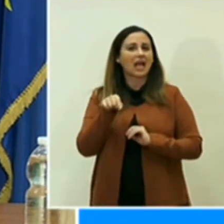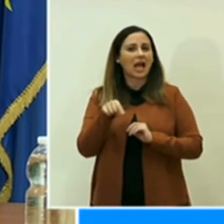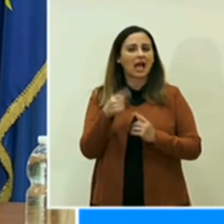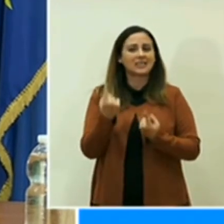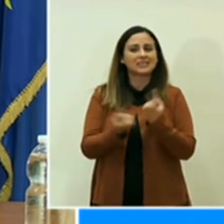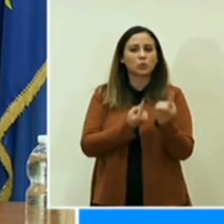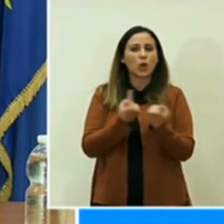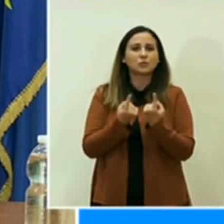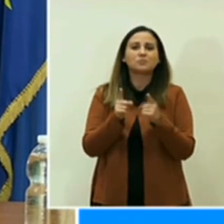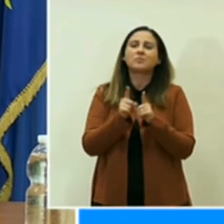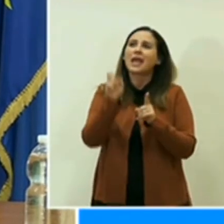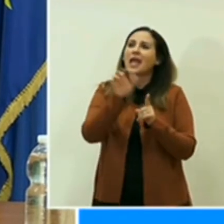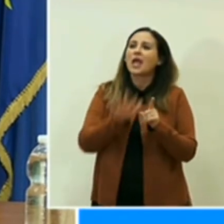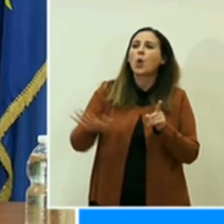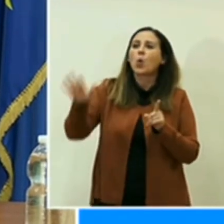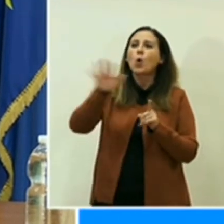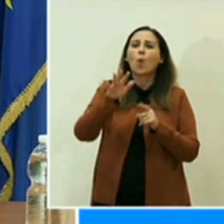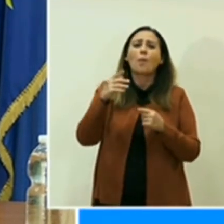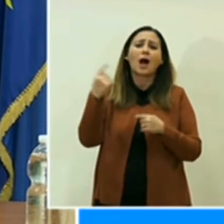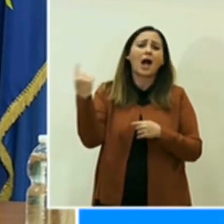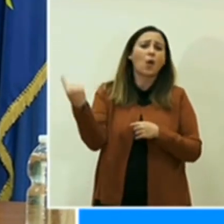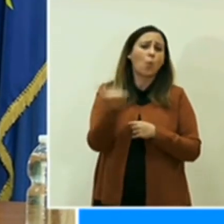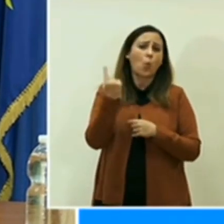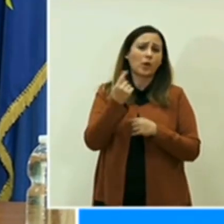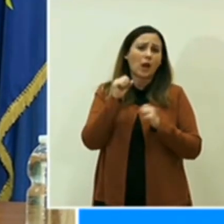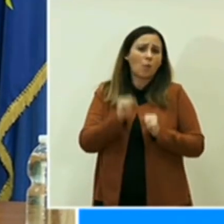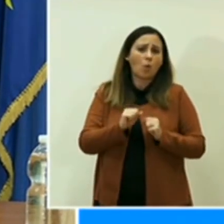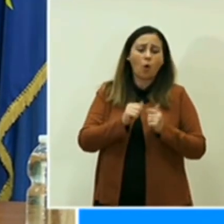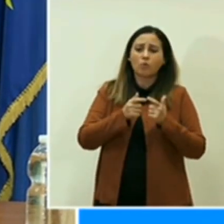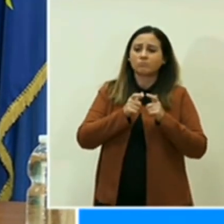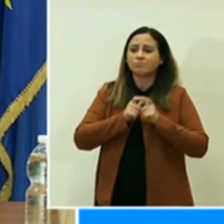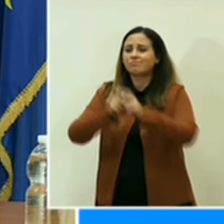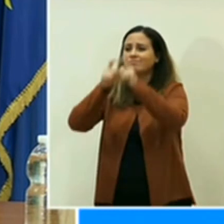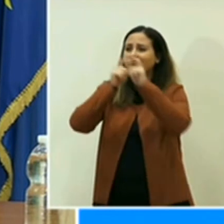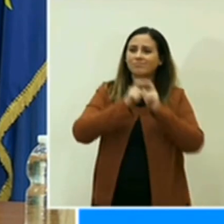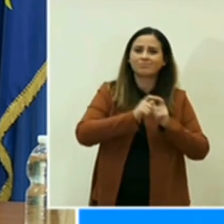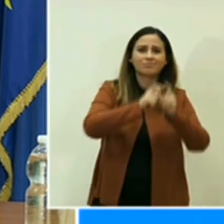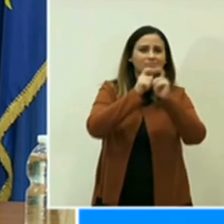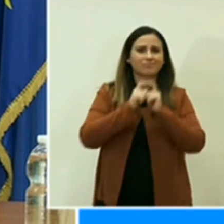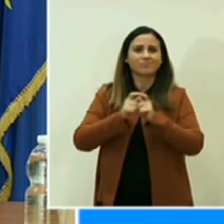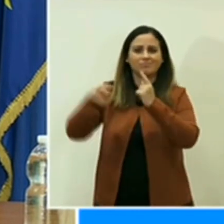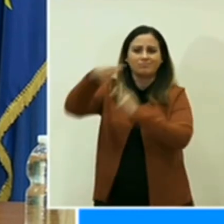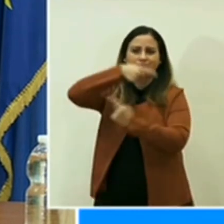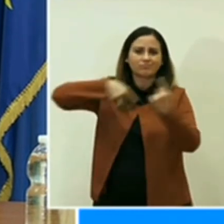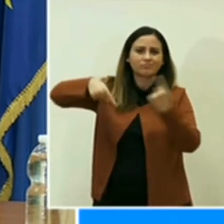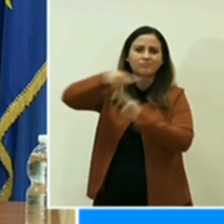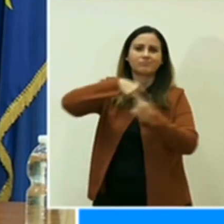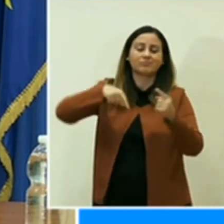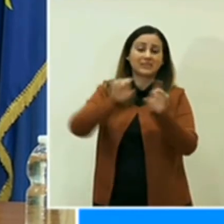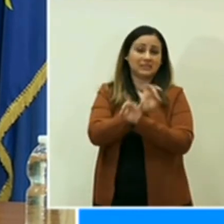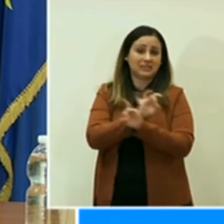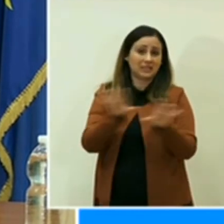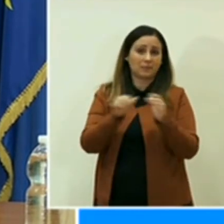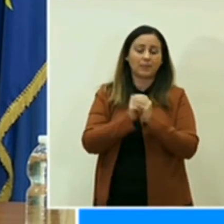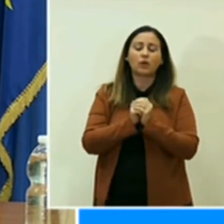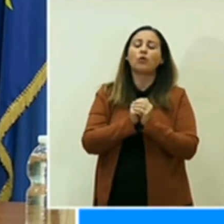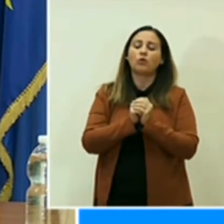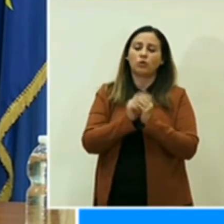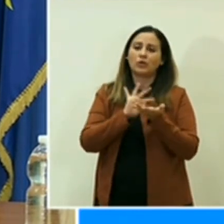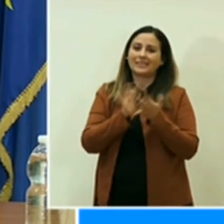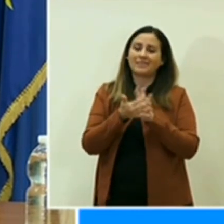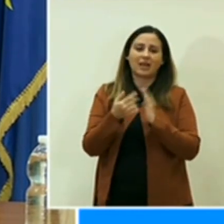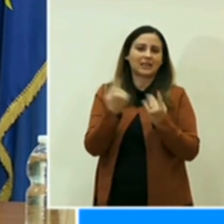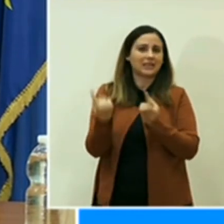una, si viaggia da una parte all'altra, da un paese all'altro, insomma che si creerebbe comunque la situazione di crisi. Io credo